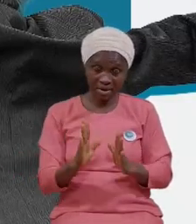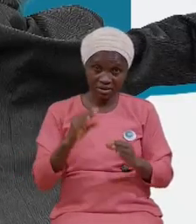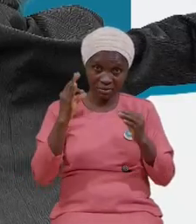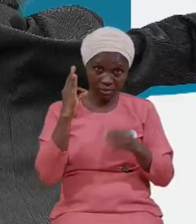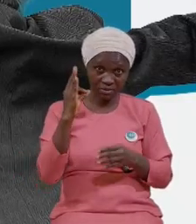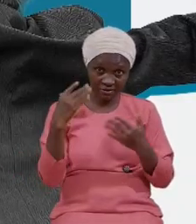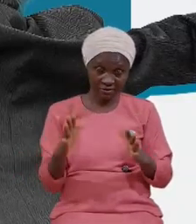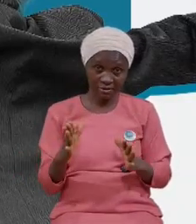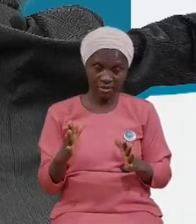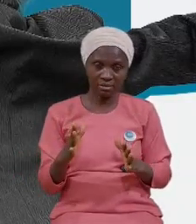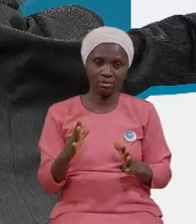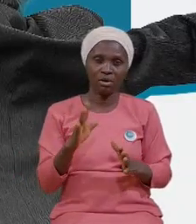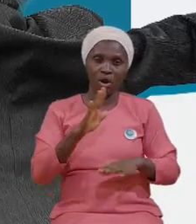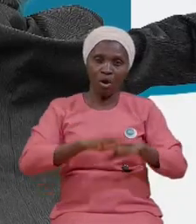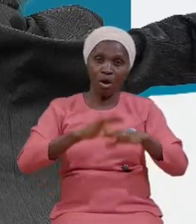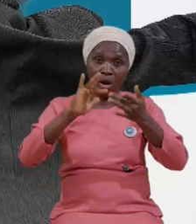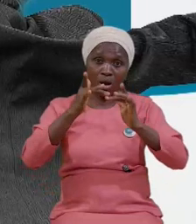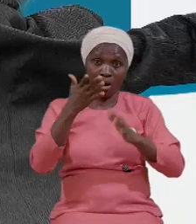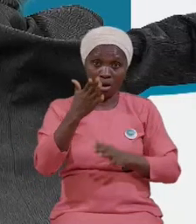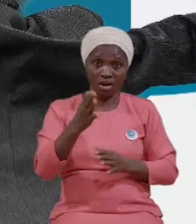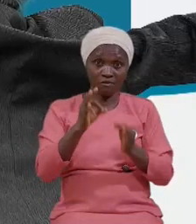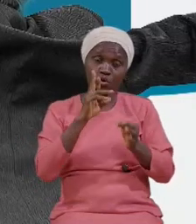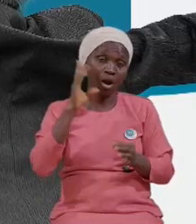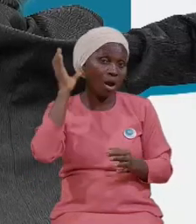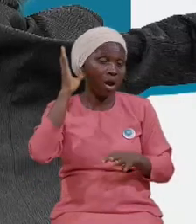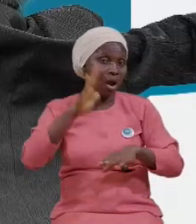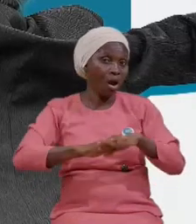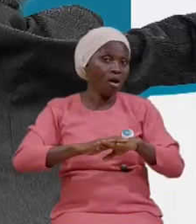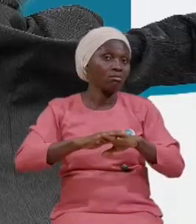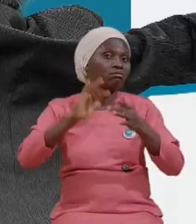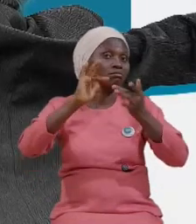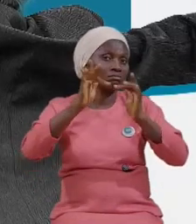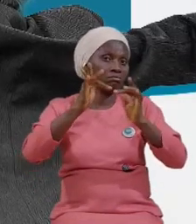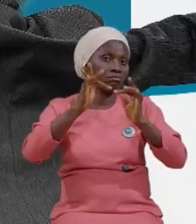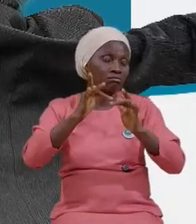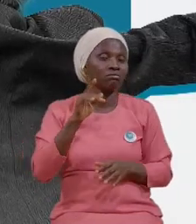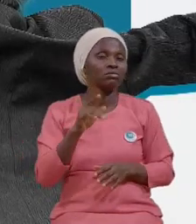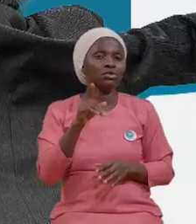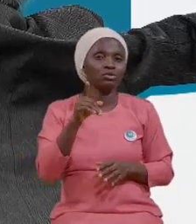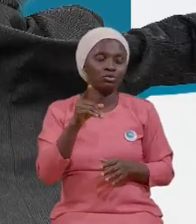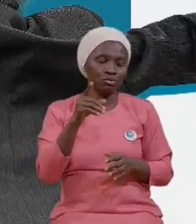et vous verrez un formulaire en ligne qui va s'afficher que vous allez pouvoir remplir.